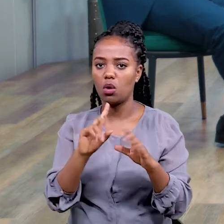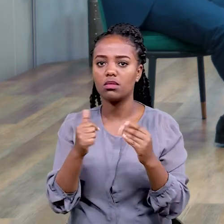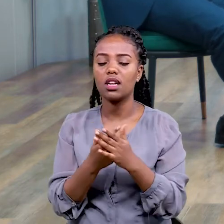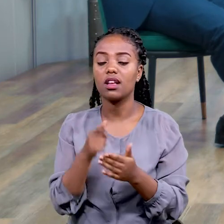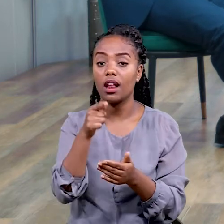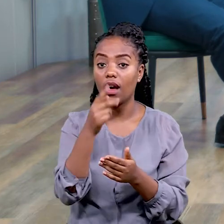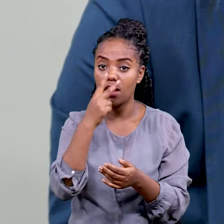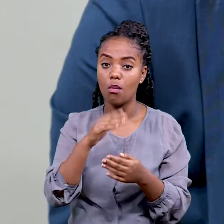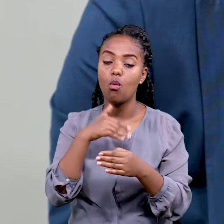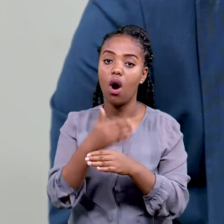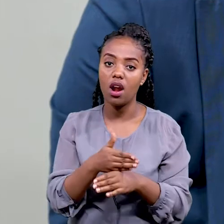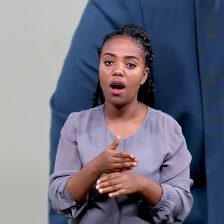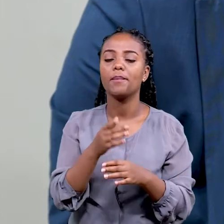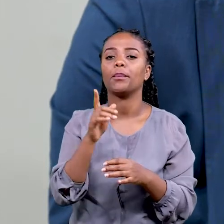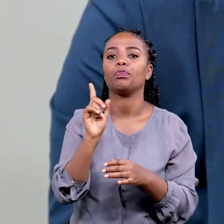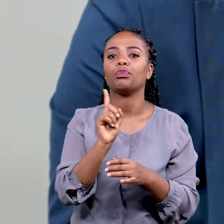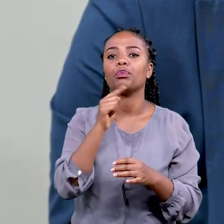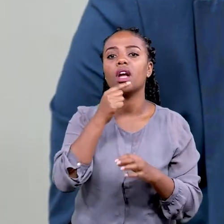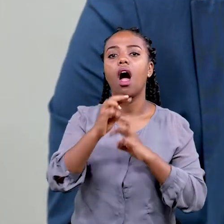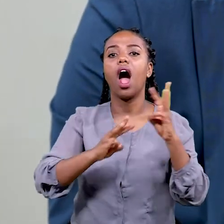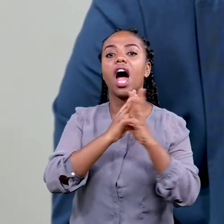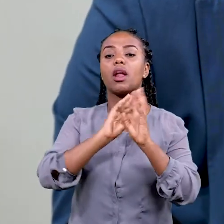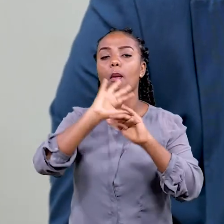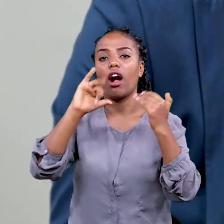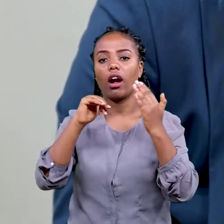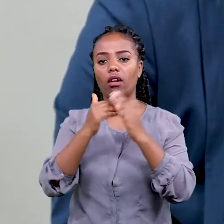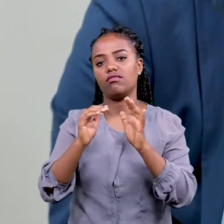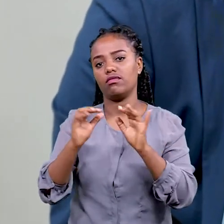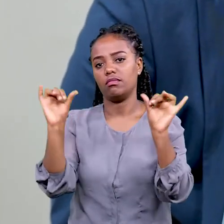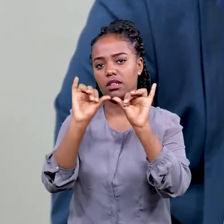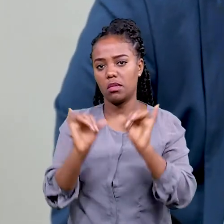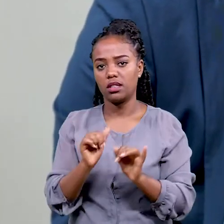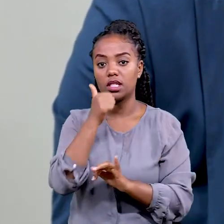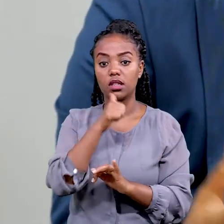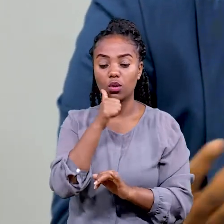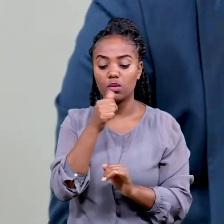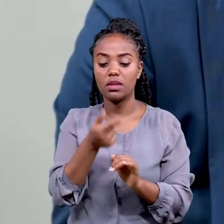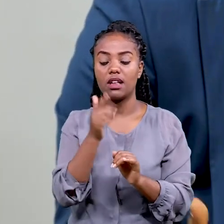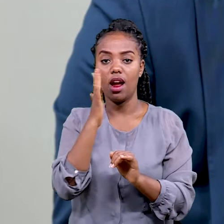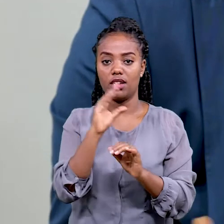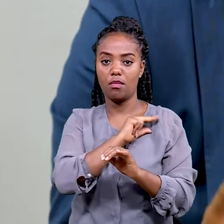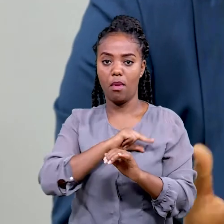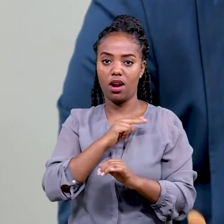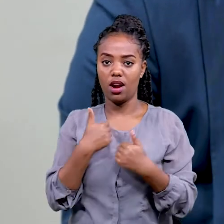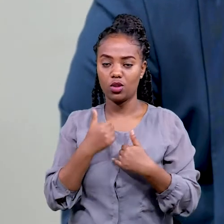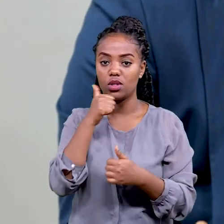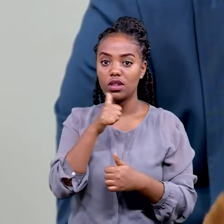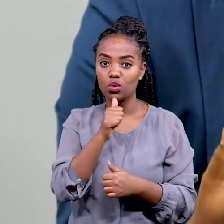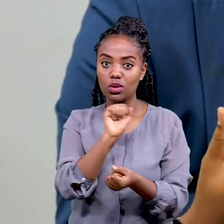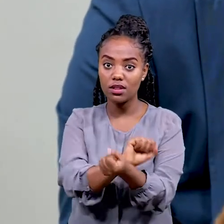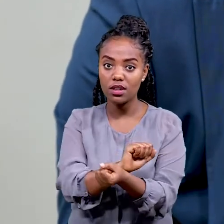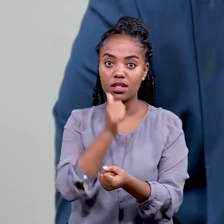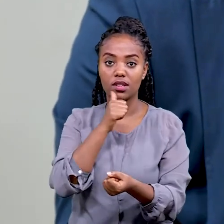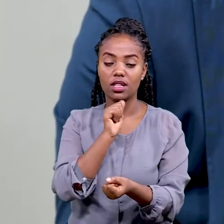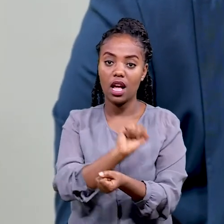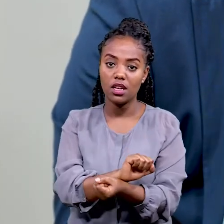ይህንን ካየን በኋላ ምንድን ነው የሚለው ዓለም አቀፍ መስፈርቱ ሴቶች በዚህ አይነት ባህሪ ያላቸው የሴት ታሳሪዎች